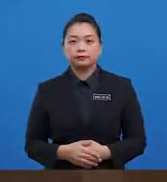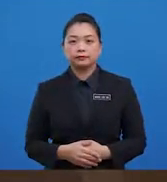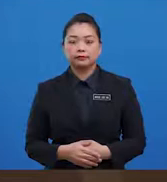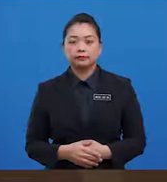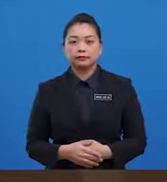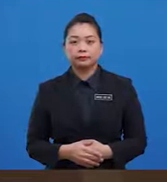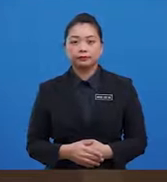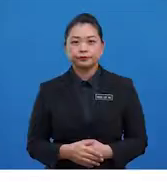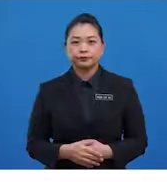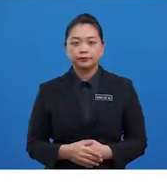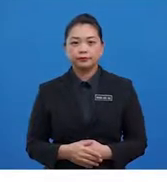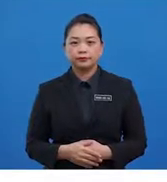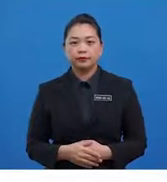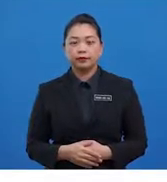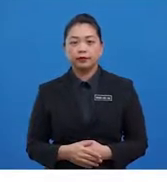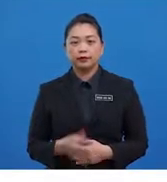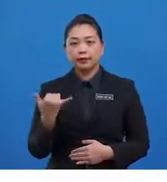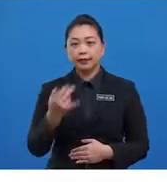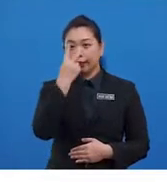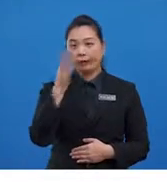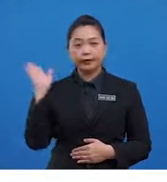dengan mengetahui tentang muskat.